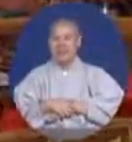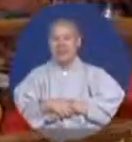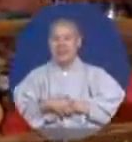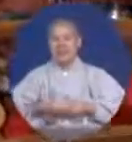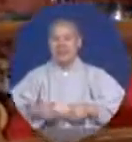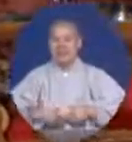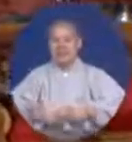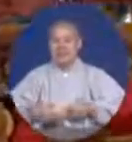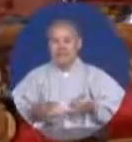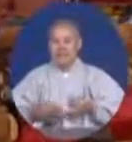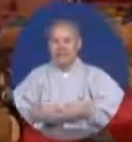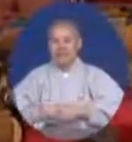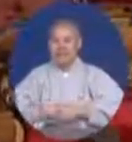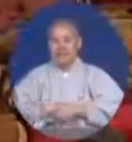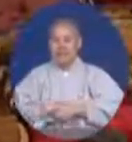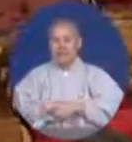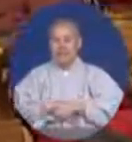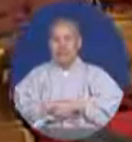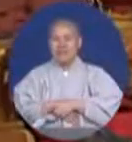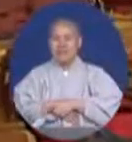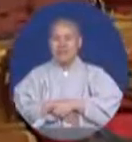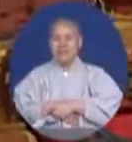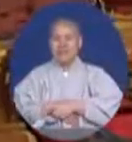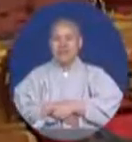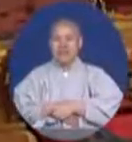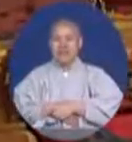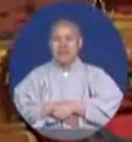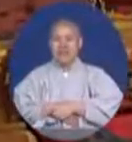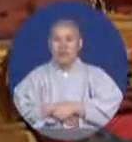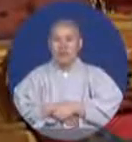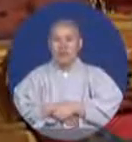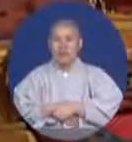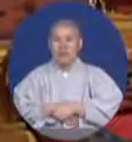소용없어. 그렇게 되는 게 아니. 예?